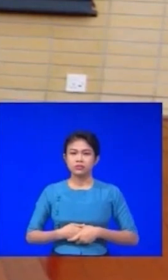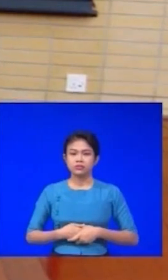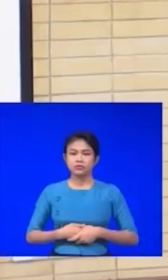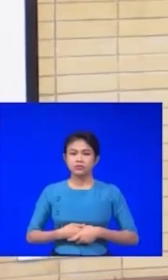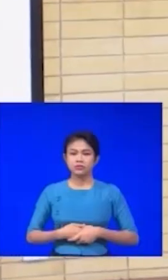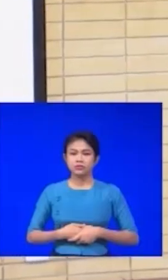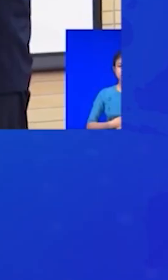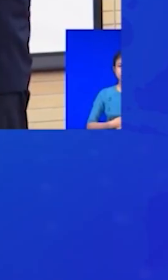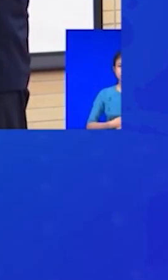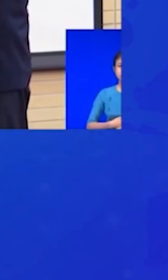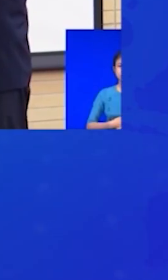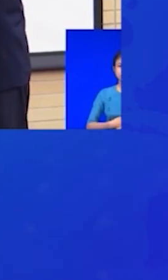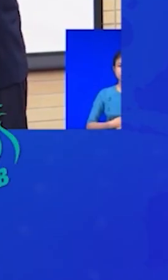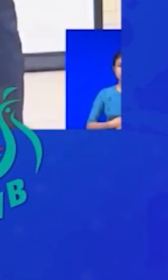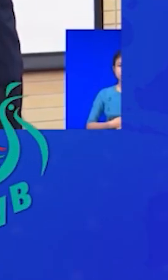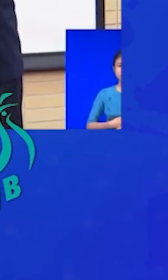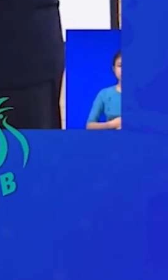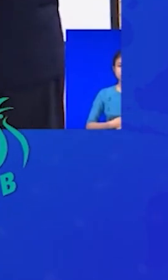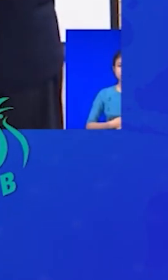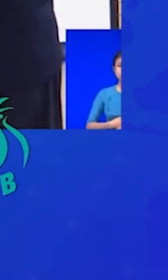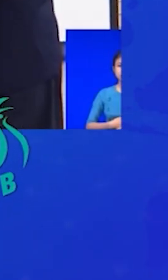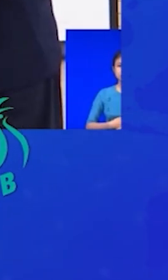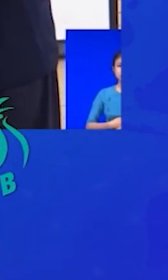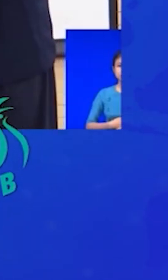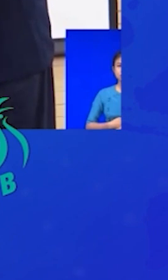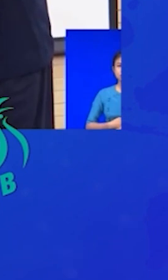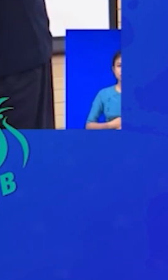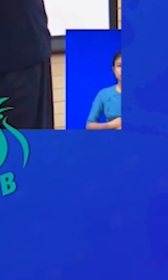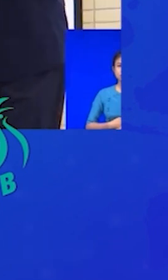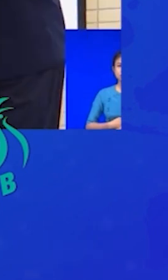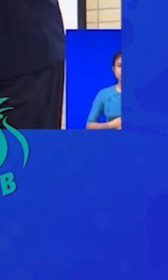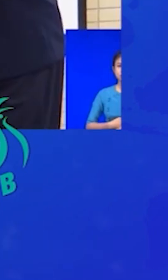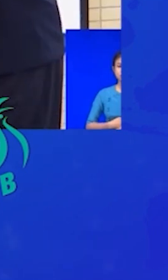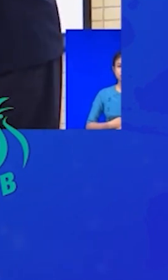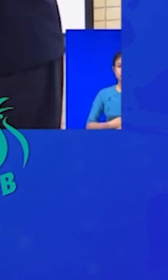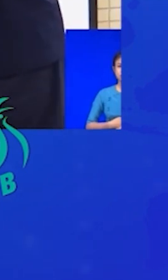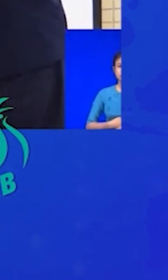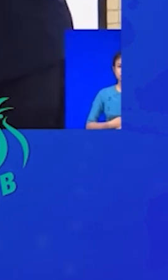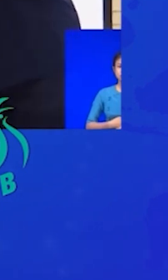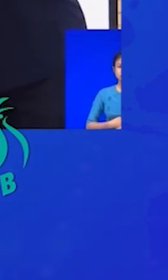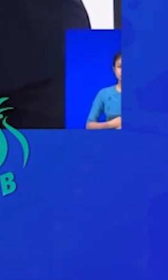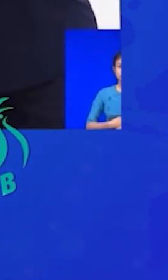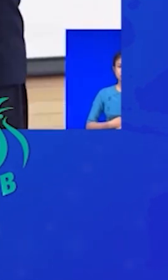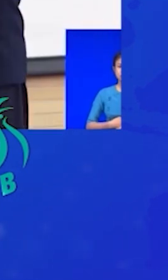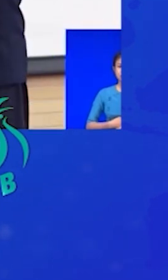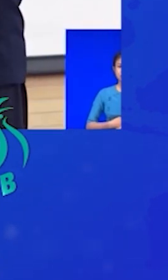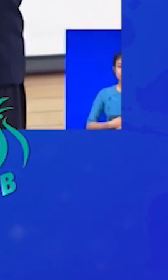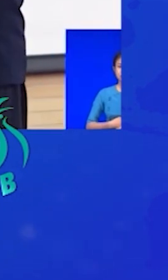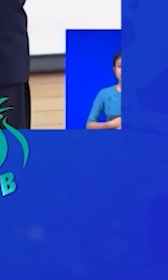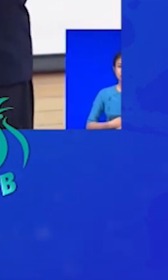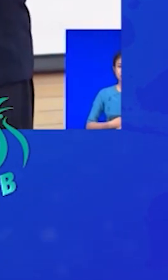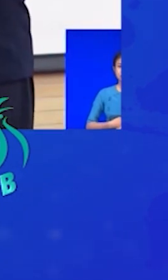လို့ပြောပါတယ ်။ဟိုကျွန်မကြည့်တာဝါနဲ့မိုင်းလာကူတော့သူကအထူးသဖြင့်အဲစံပြရက်ွက်က